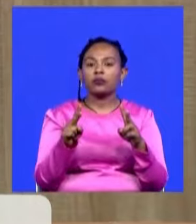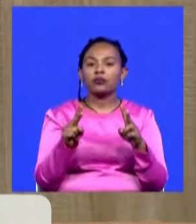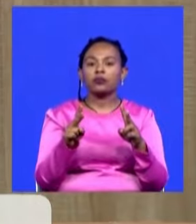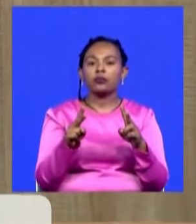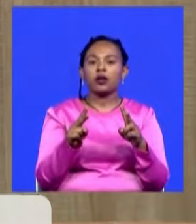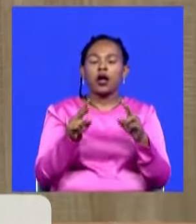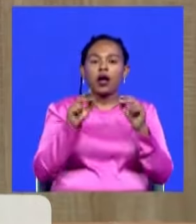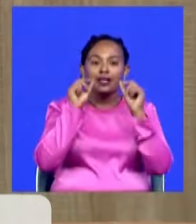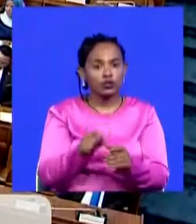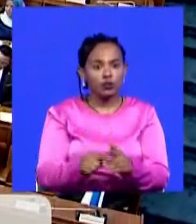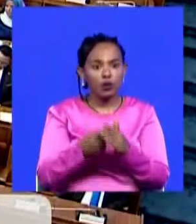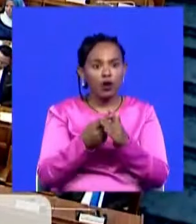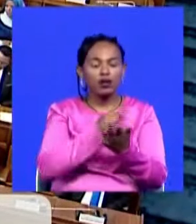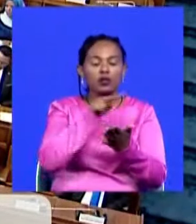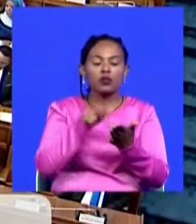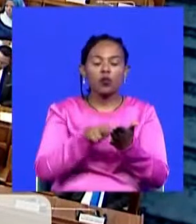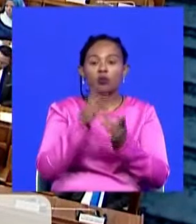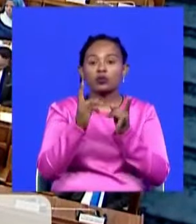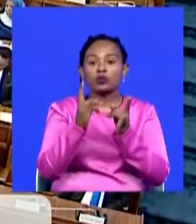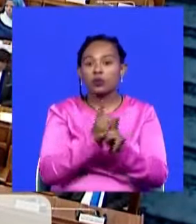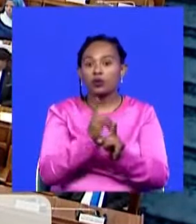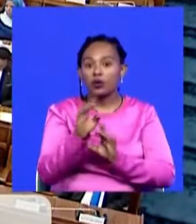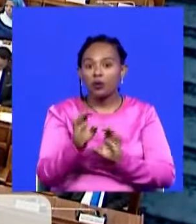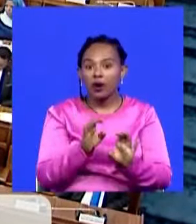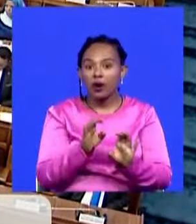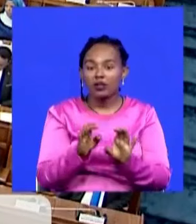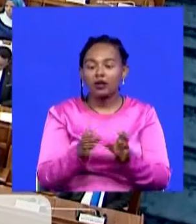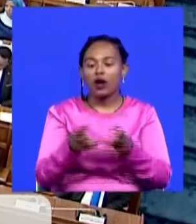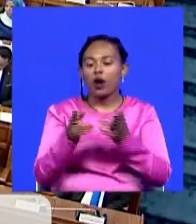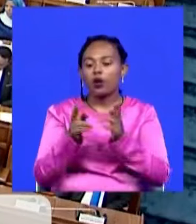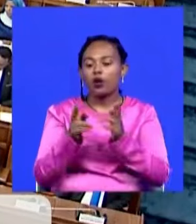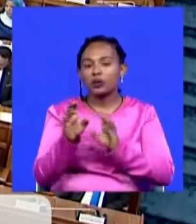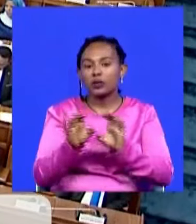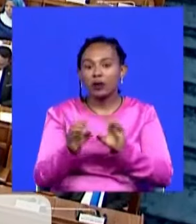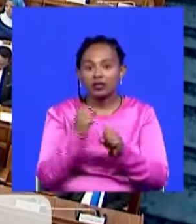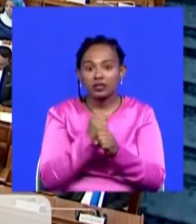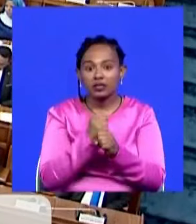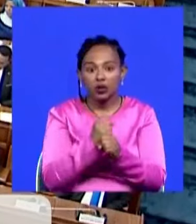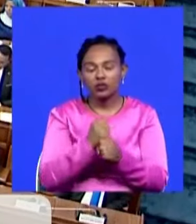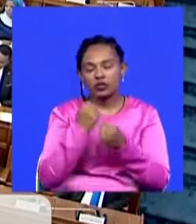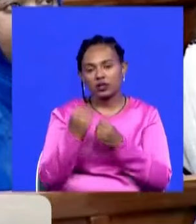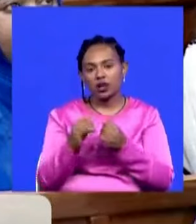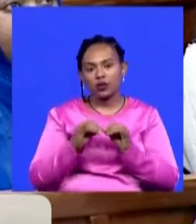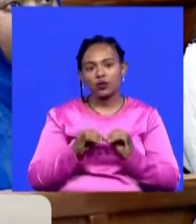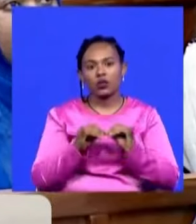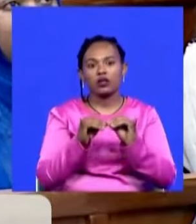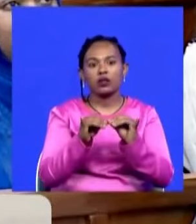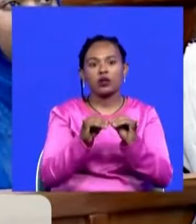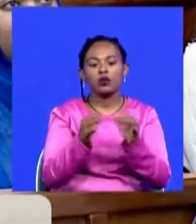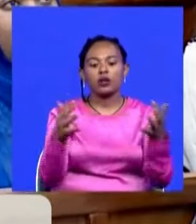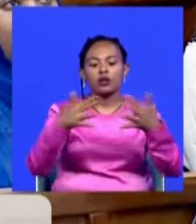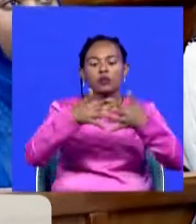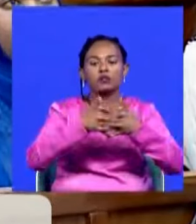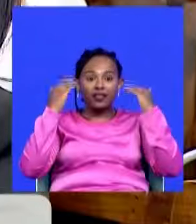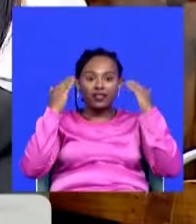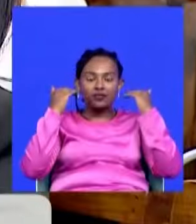እጅግ አስደማሚ በሆነ መንገድ ስኬታማ አመት ነው ያሳለፈ። ከገቢ አሰባሰብ ጋር ተያይዞም ከምክር